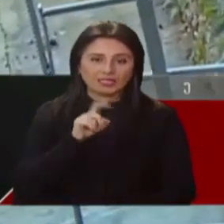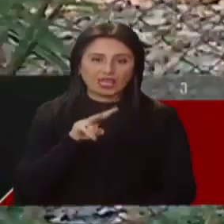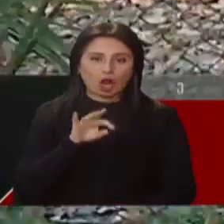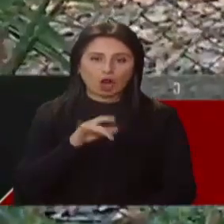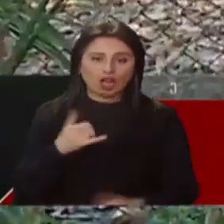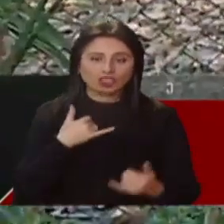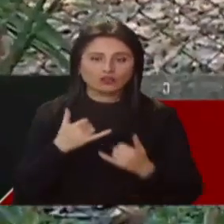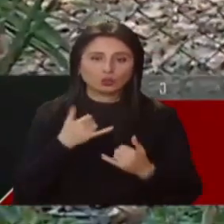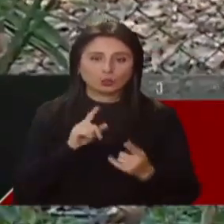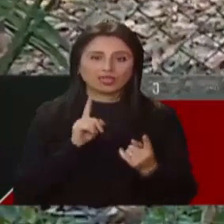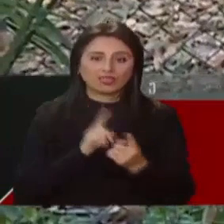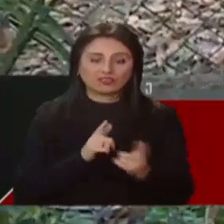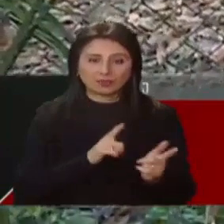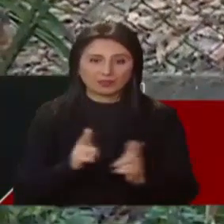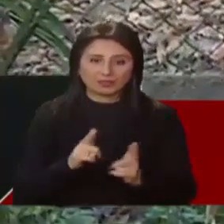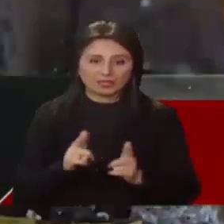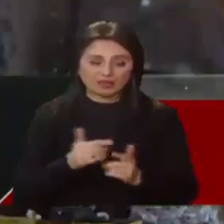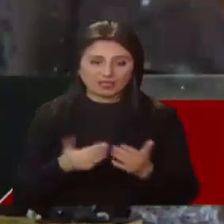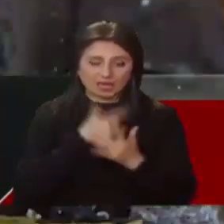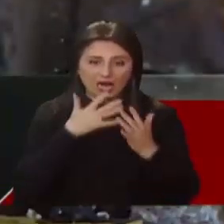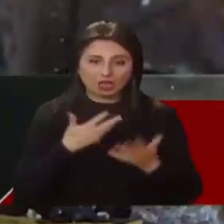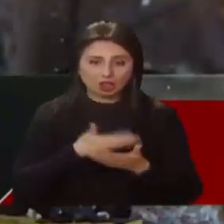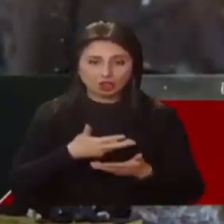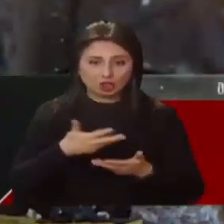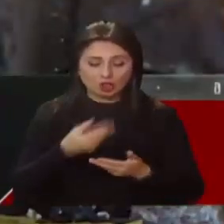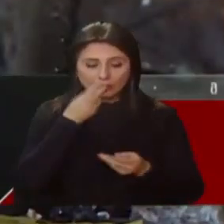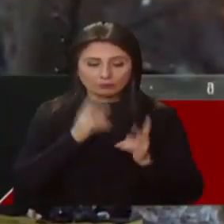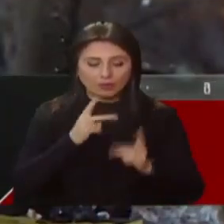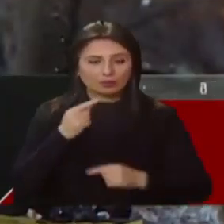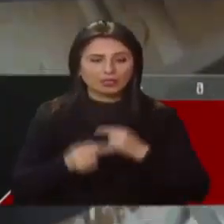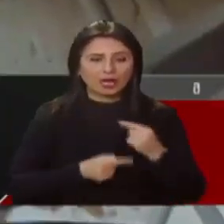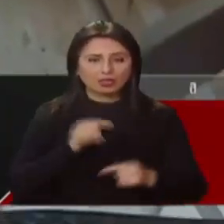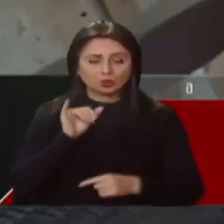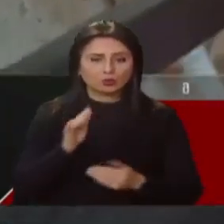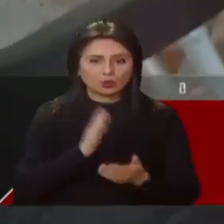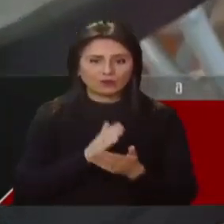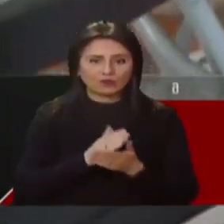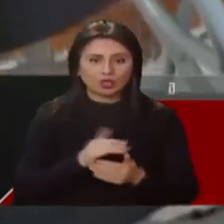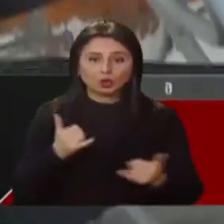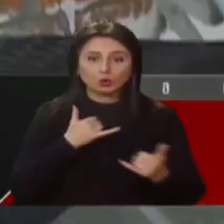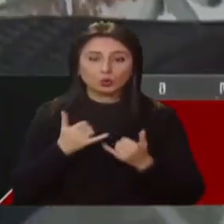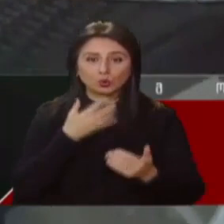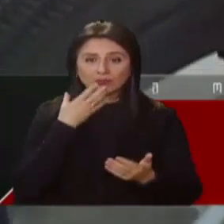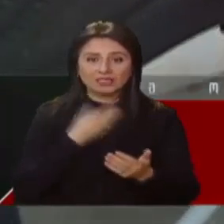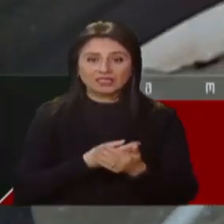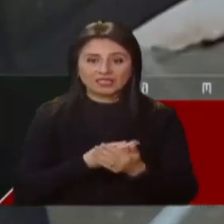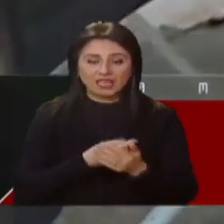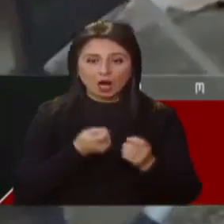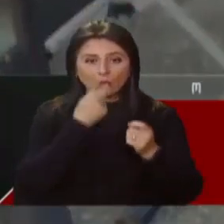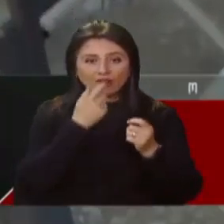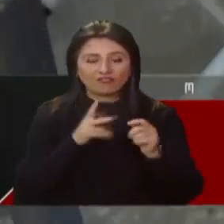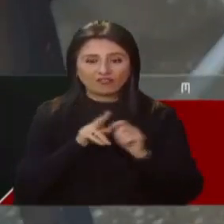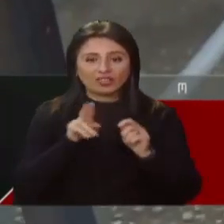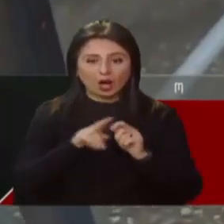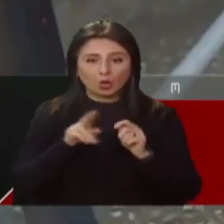ლოლაშვილის სტუმრების დასახვედრად ემზადება საახალწლო სუფრის მენიუ ტრადიციული აქვს. მისულ სტუმარს საკუთარ ვენახში